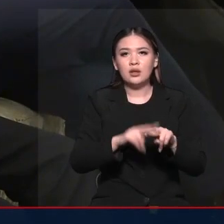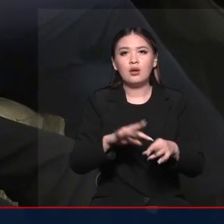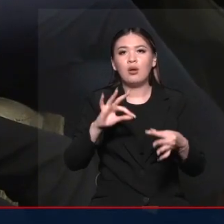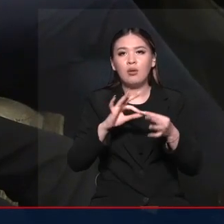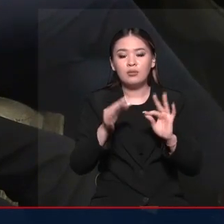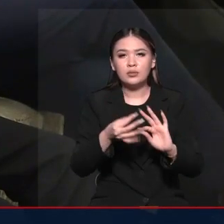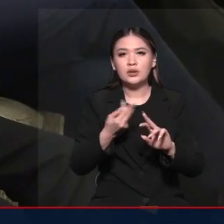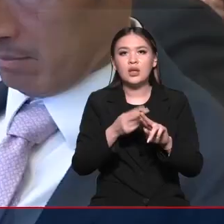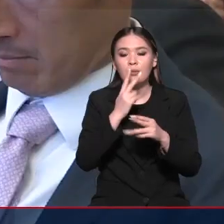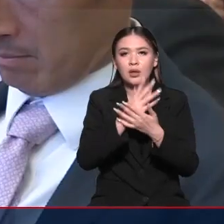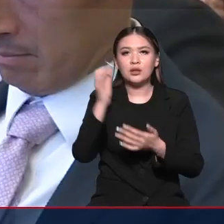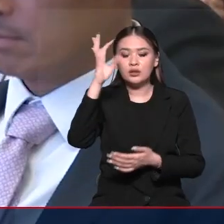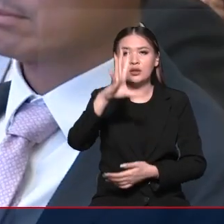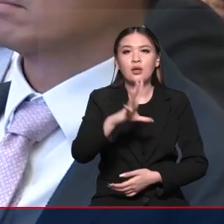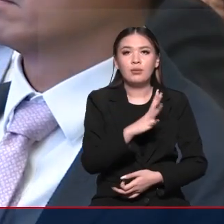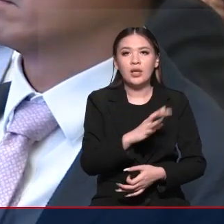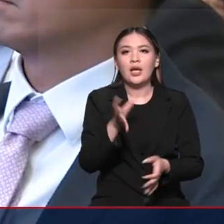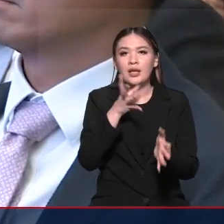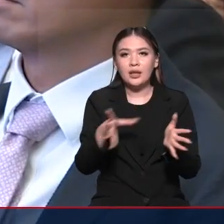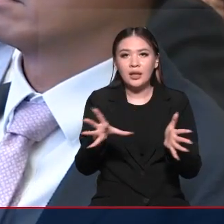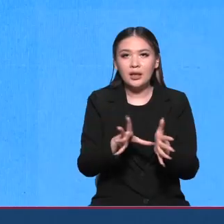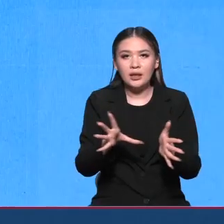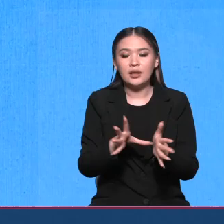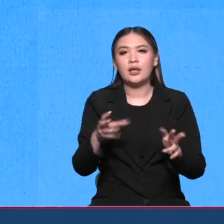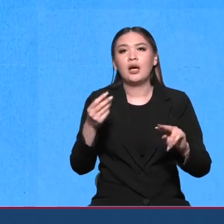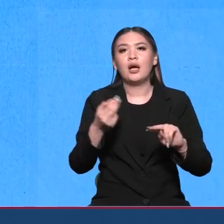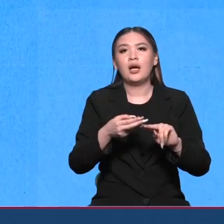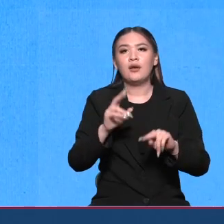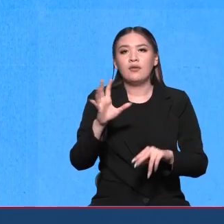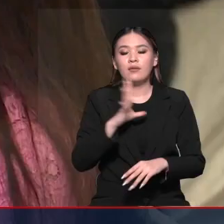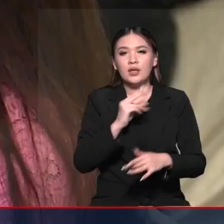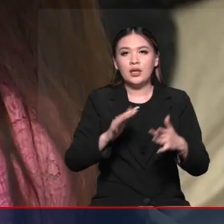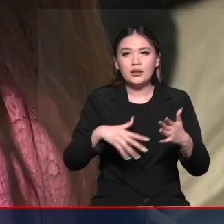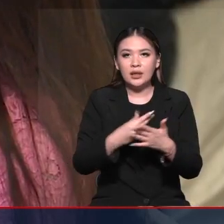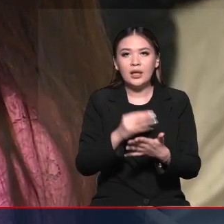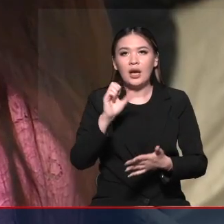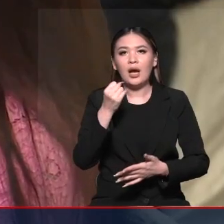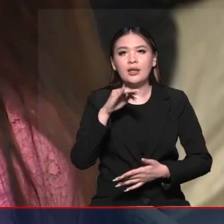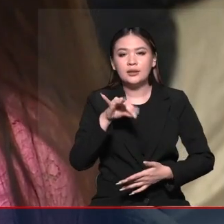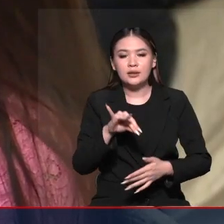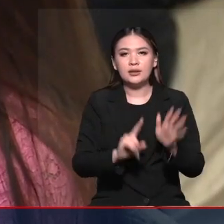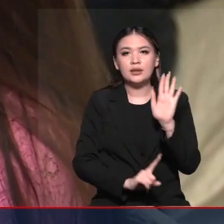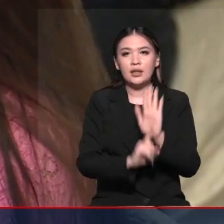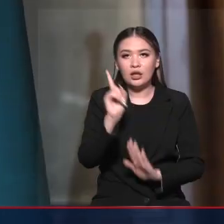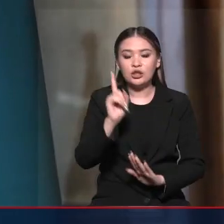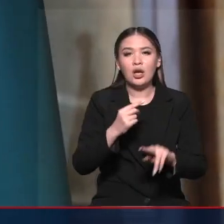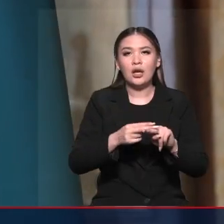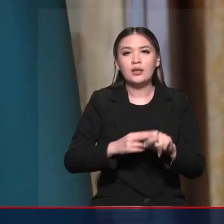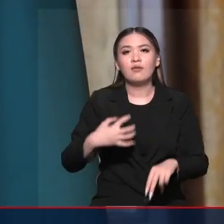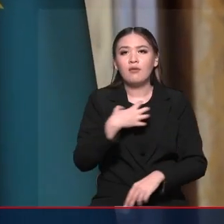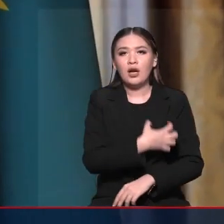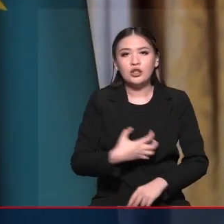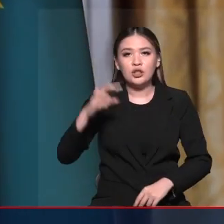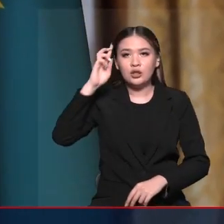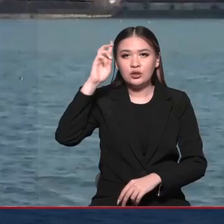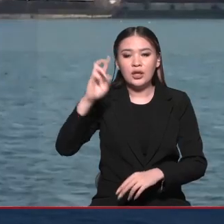комплекс, развитие альтернативных источников энергии, финансовые технологии и IT-стартапы. А еще сегодня важно для страны расширить